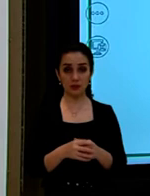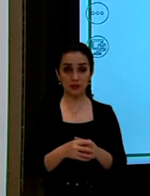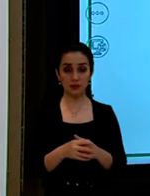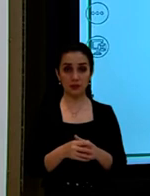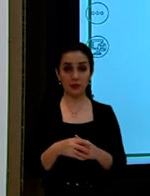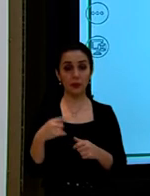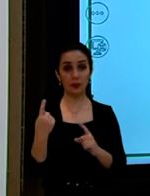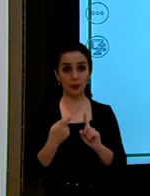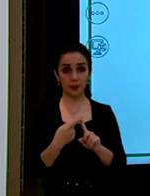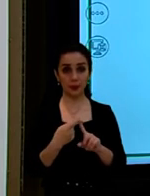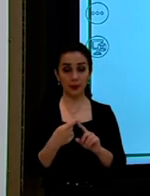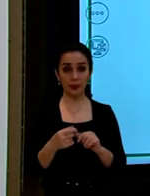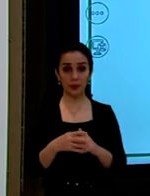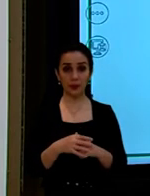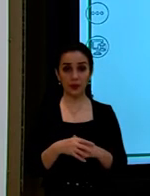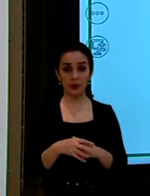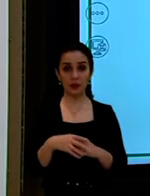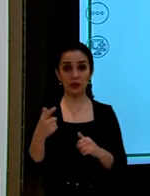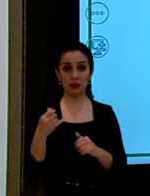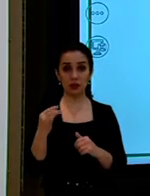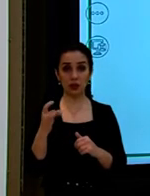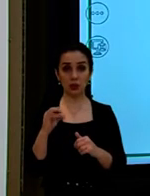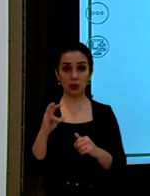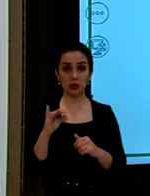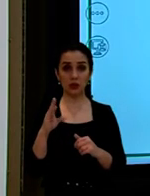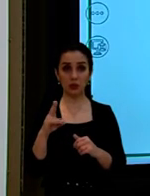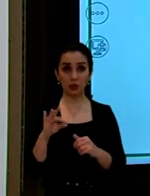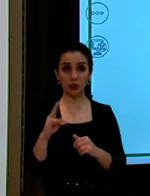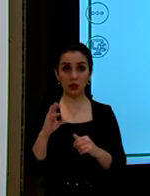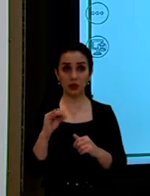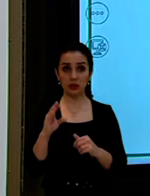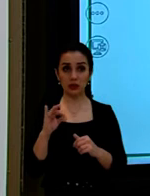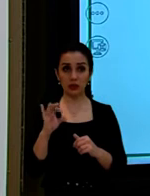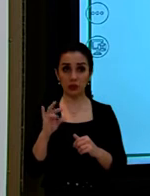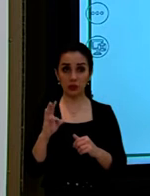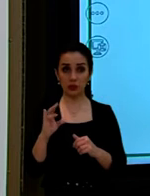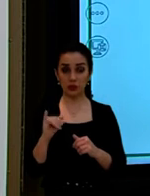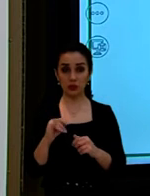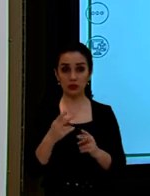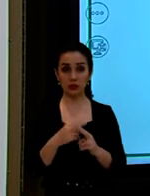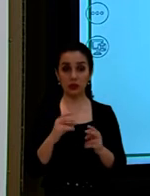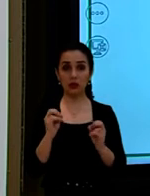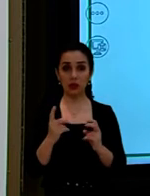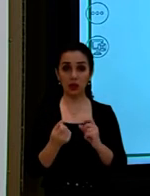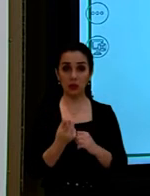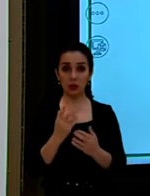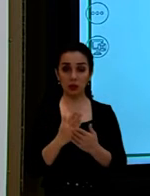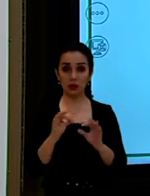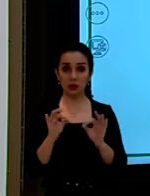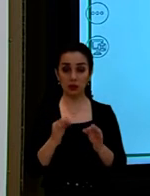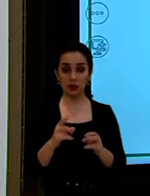первое гидролиз пока теону как он образуется гидролиз соли